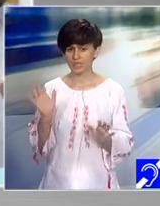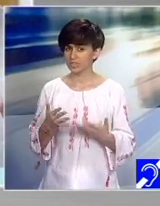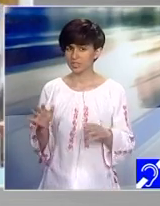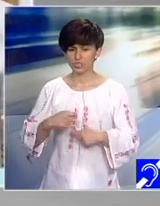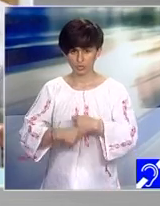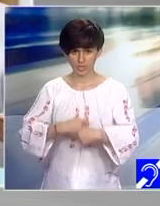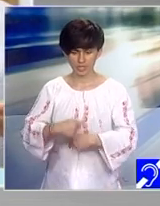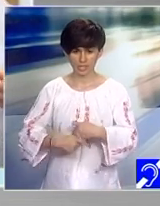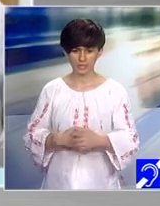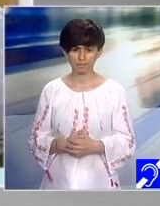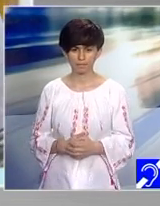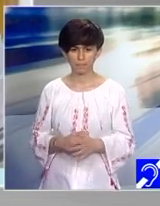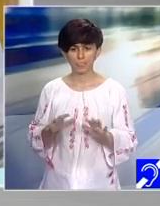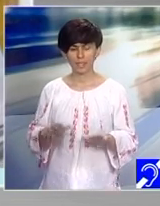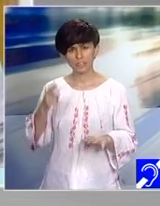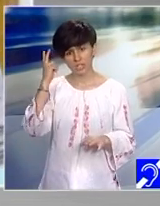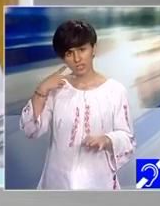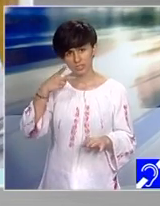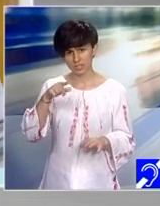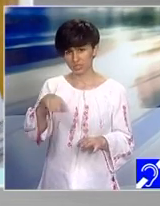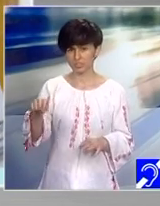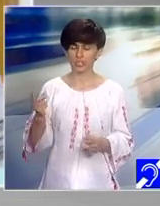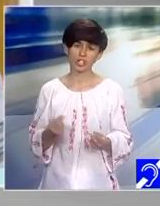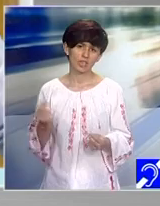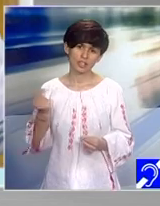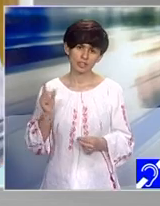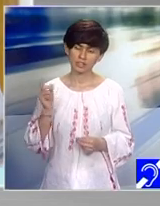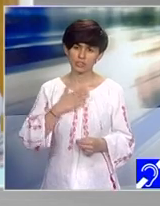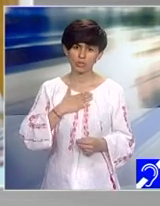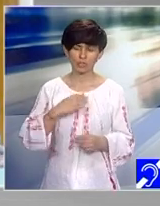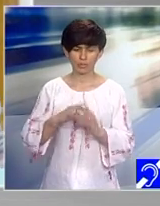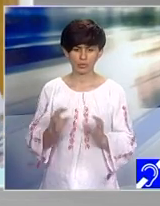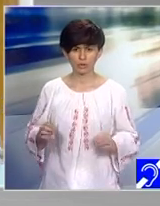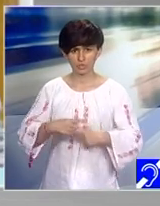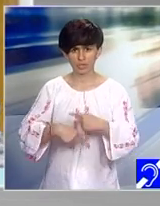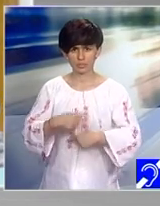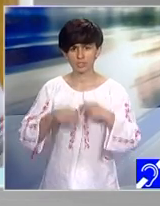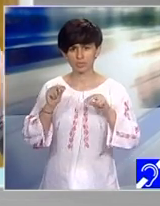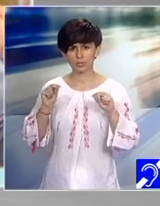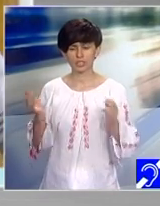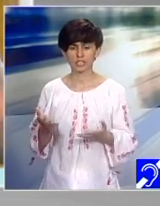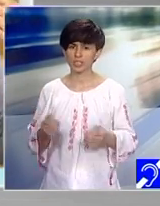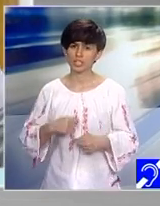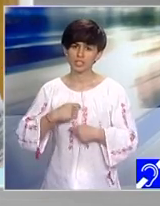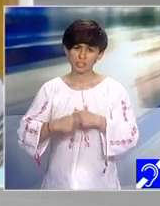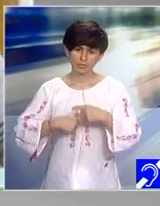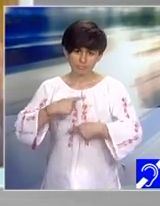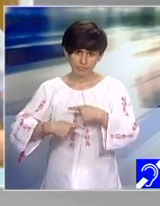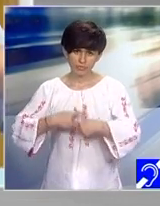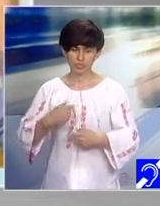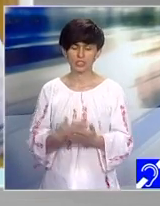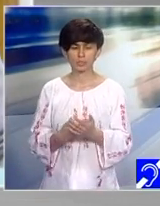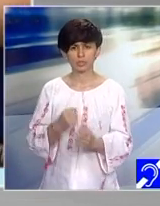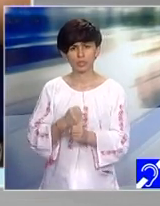asta înțelegeți și noastră de ce nu avem în România un sistem de educație care să funcționeze. Pentru că facem schimbări